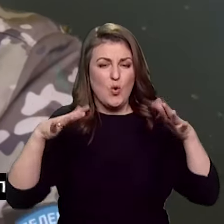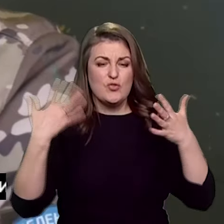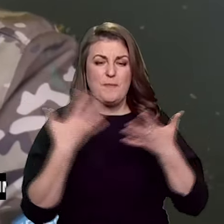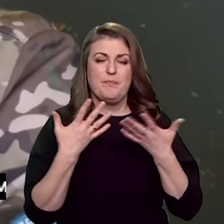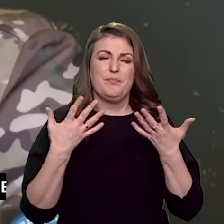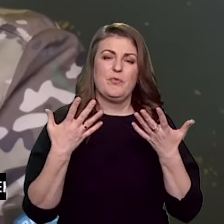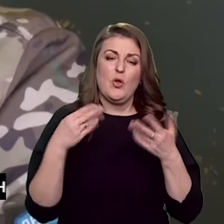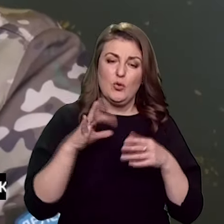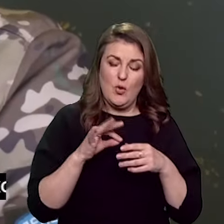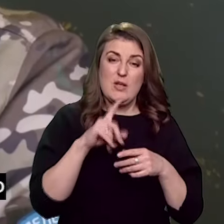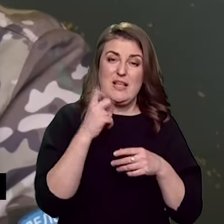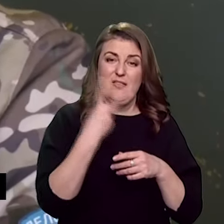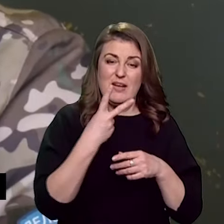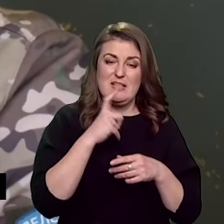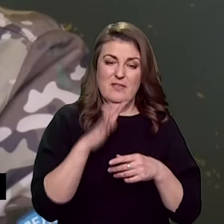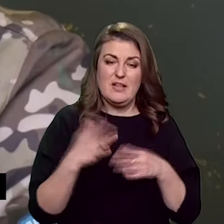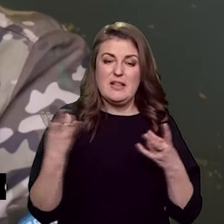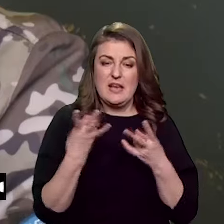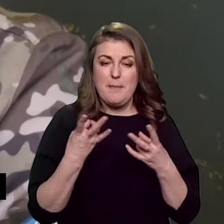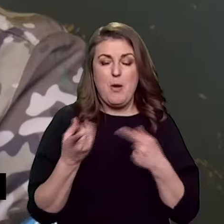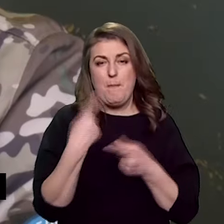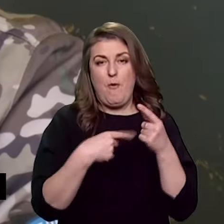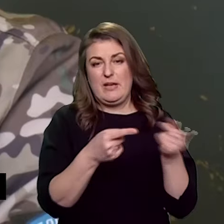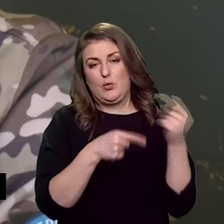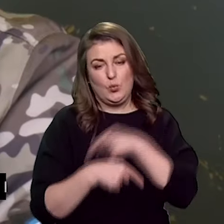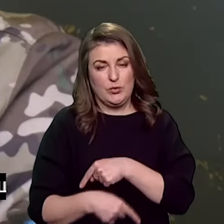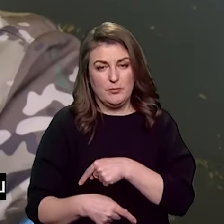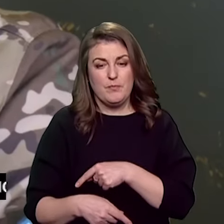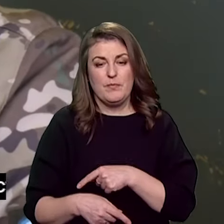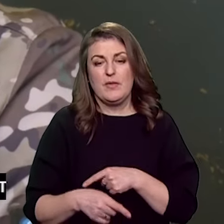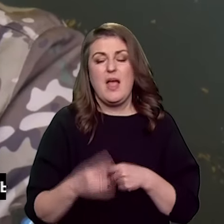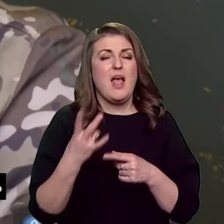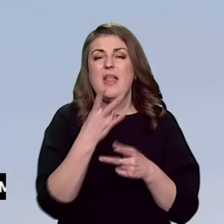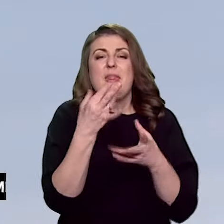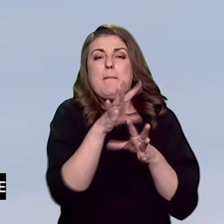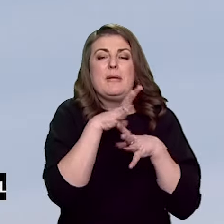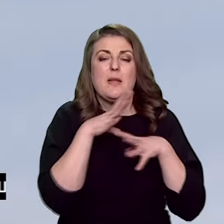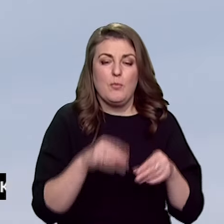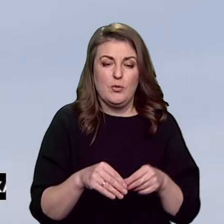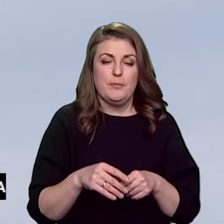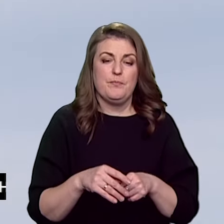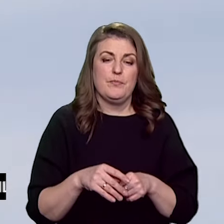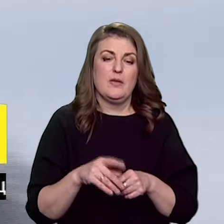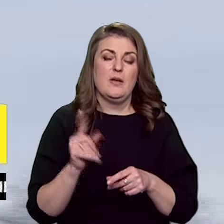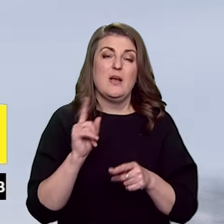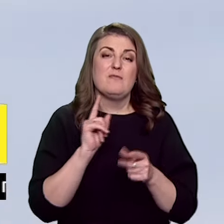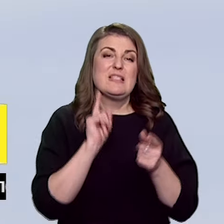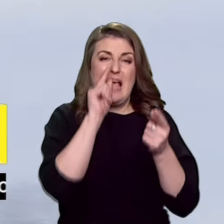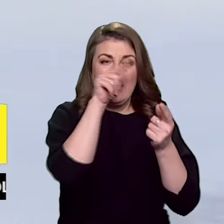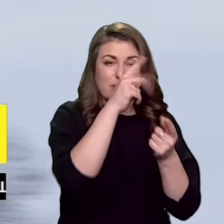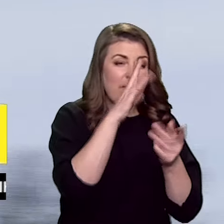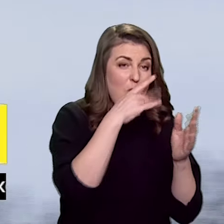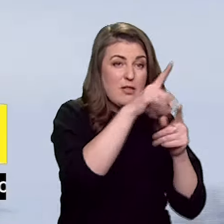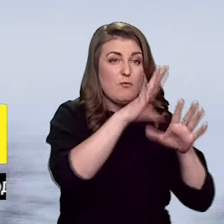якісь там опади, то за 20 хвилин ми повинні її повернути. Де б ми не були, залетіли в тил до ворога, і